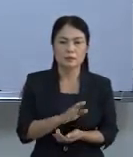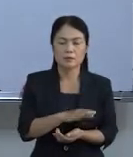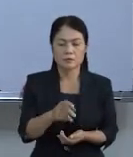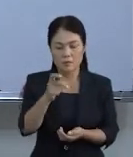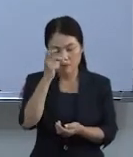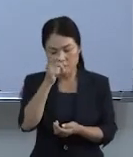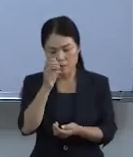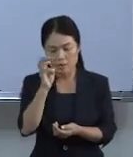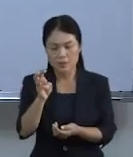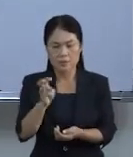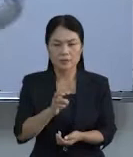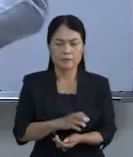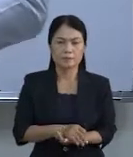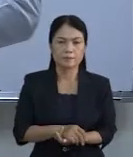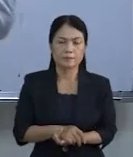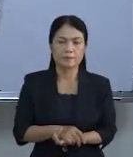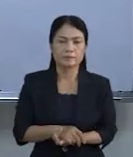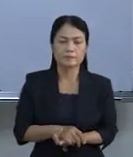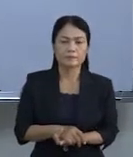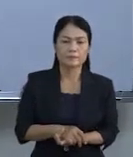tịch tới